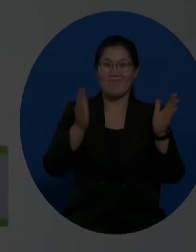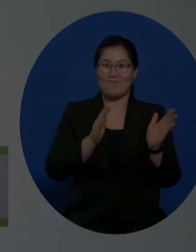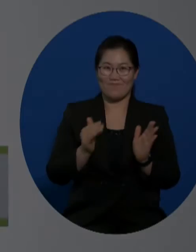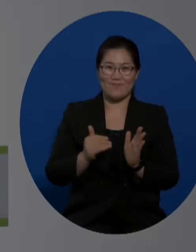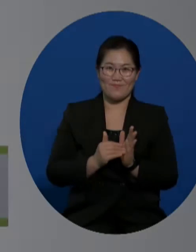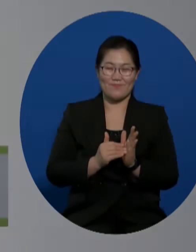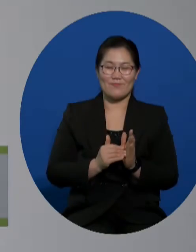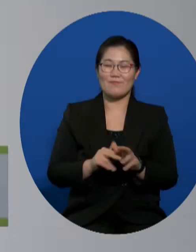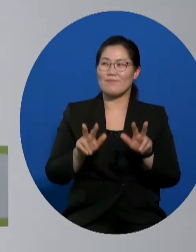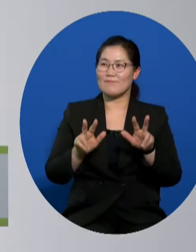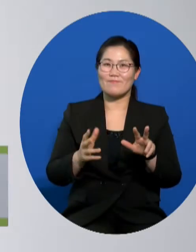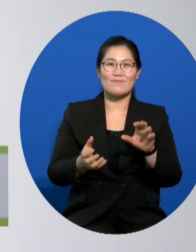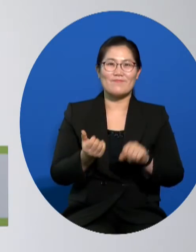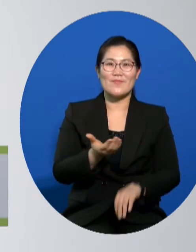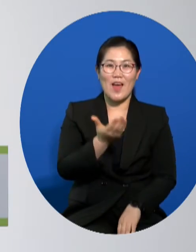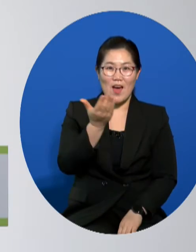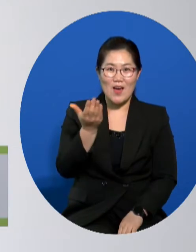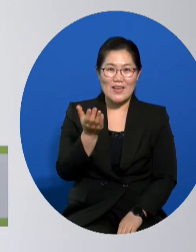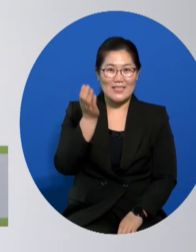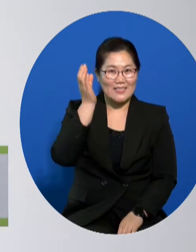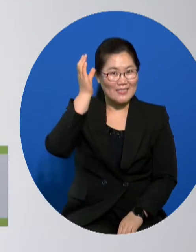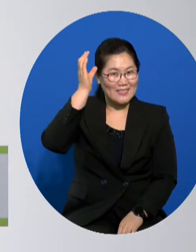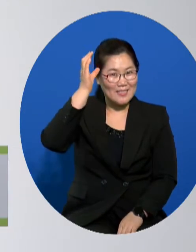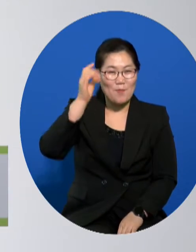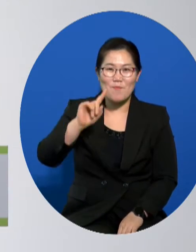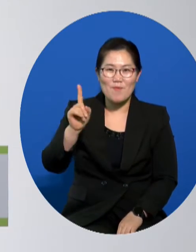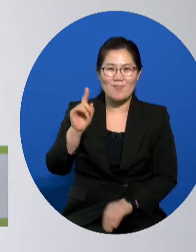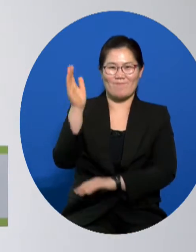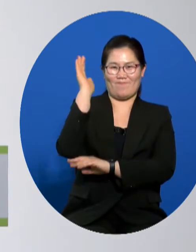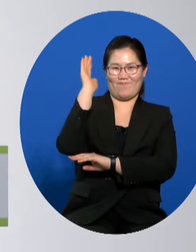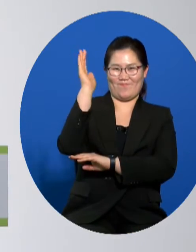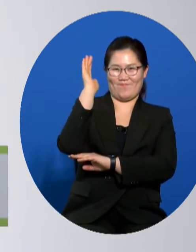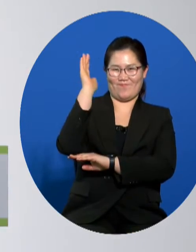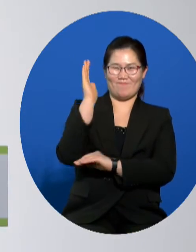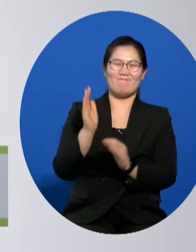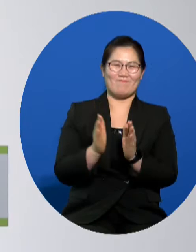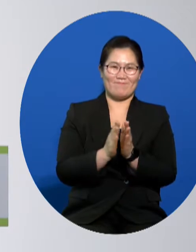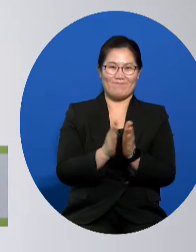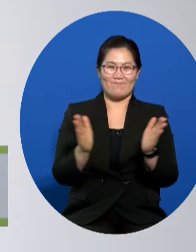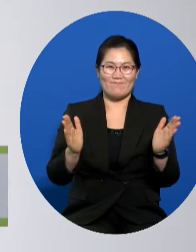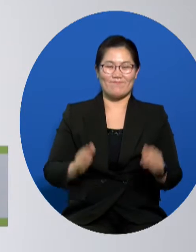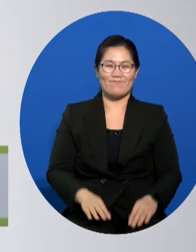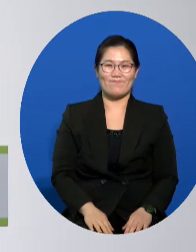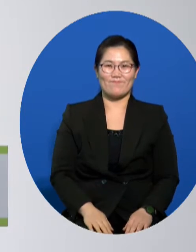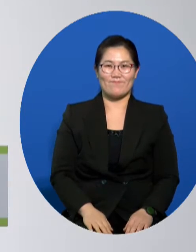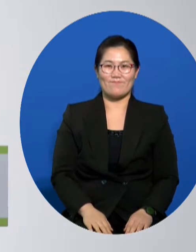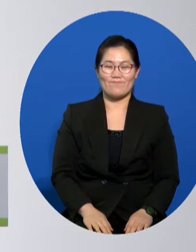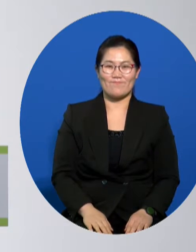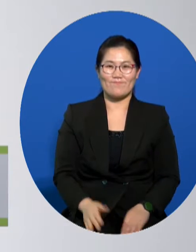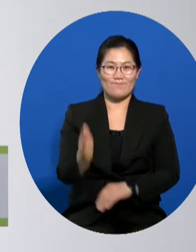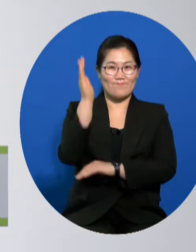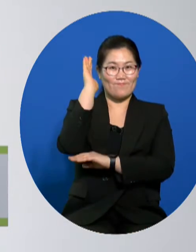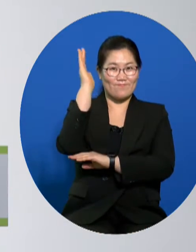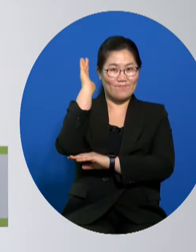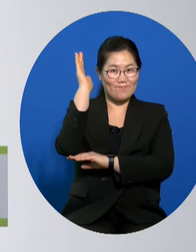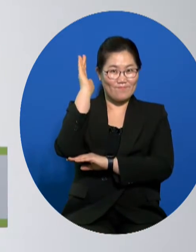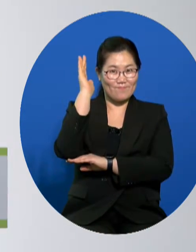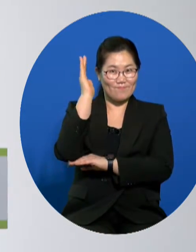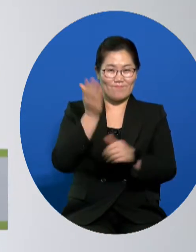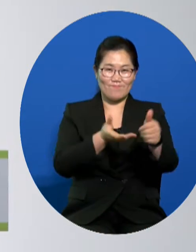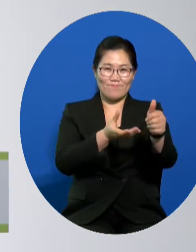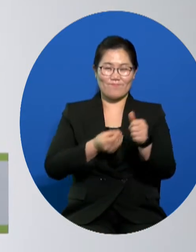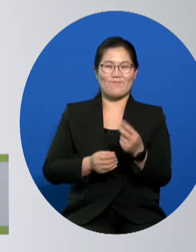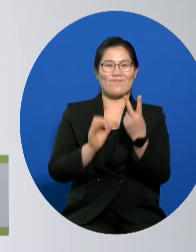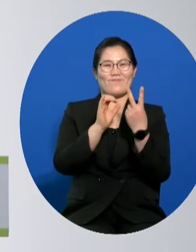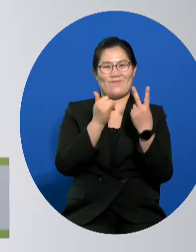이제 바로 이어서 여러분 함께 기다리고 계시는 기조 세션 진행을 할 텐데요. 기조 세션은 총 두 분을 모시고